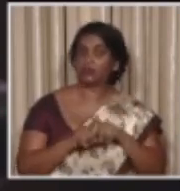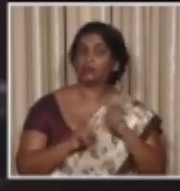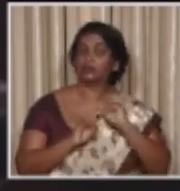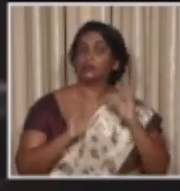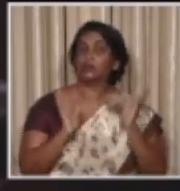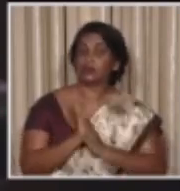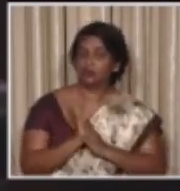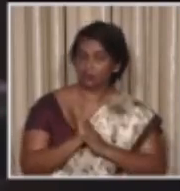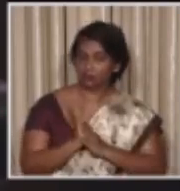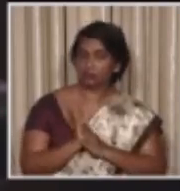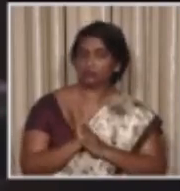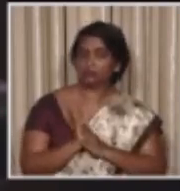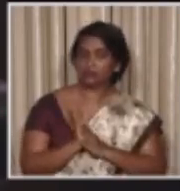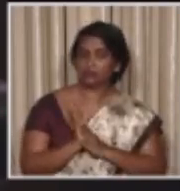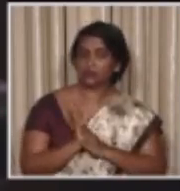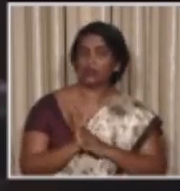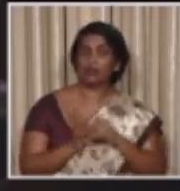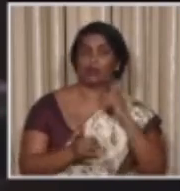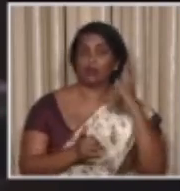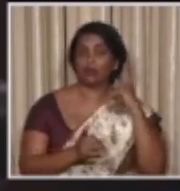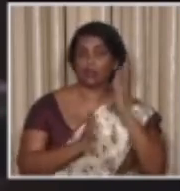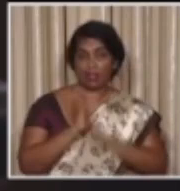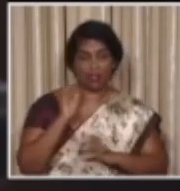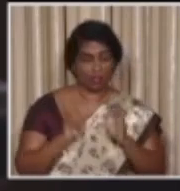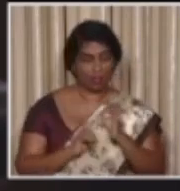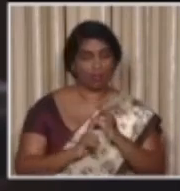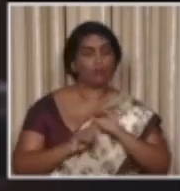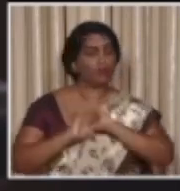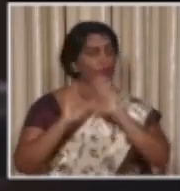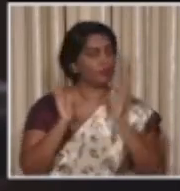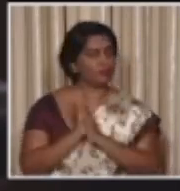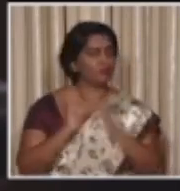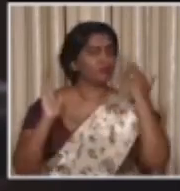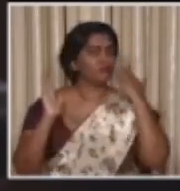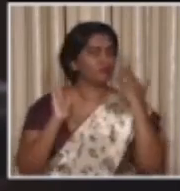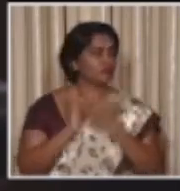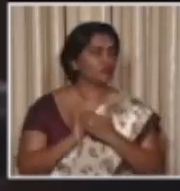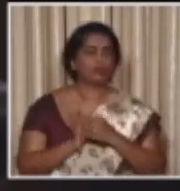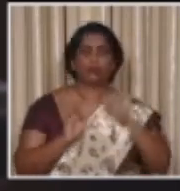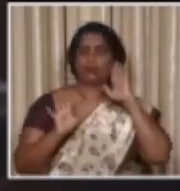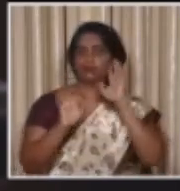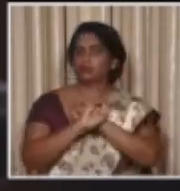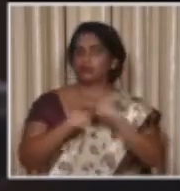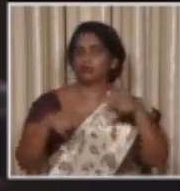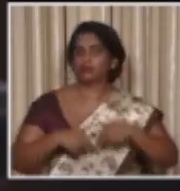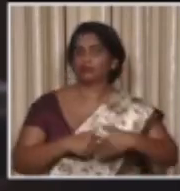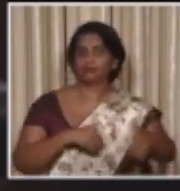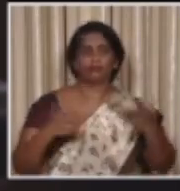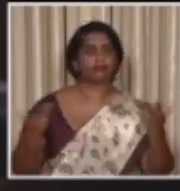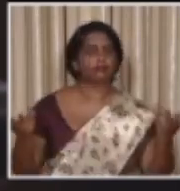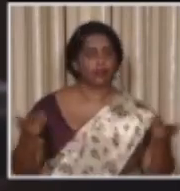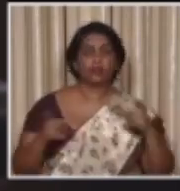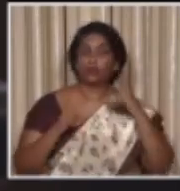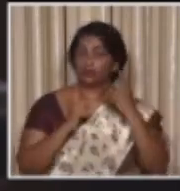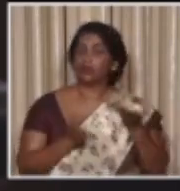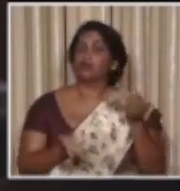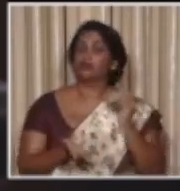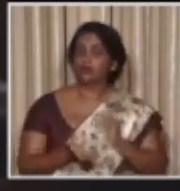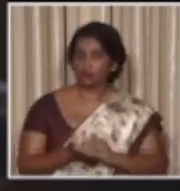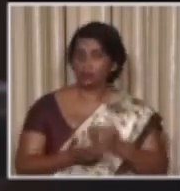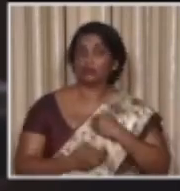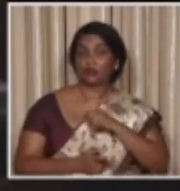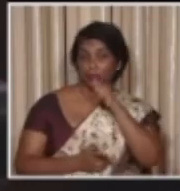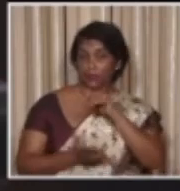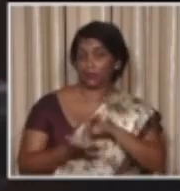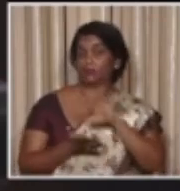அமைச்சராக இந்த விவகாரம் தொடர்பாக எந்த அறிவிப்பையும் செய்வதாக இல்லை. ஆகவே நாங்கள் மீண்டும் இந்த அரசாங்கத்துக்கு சொல்லுகின்றோம்,